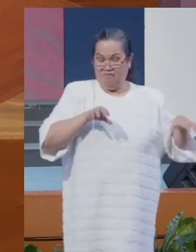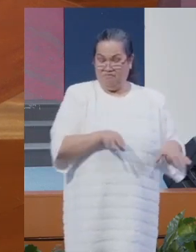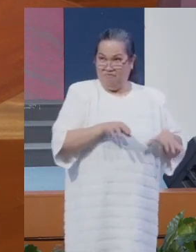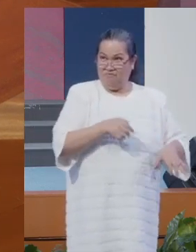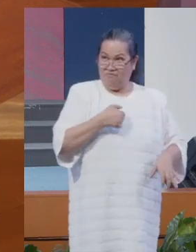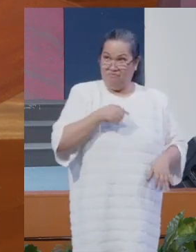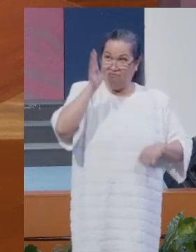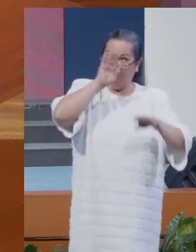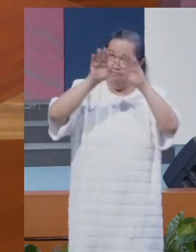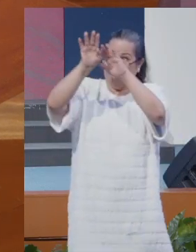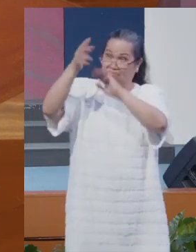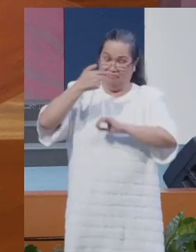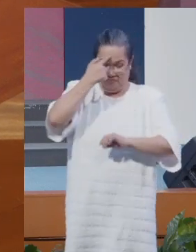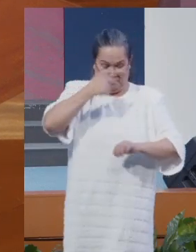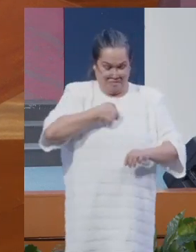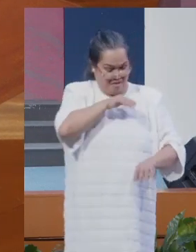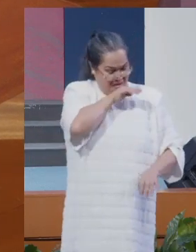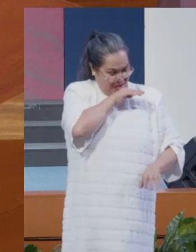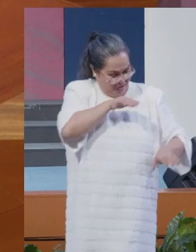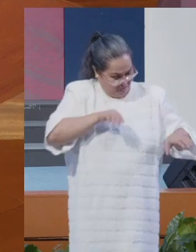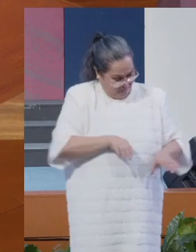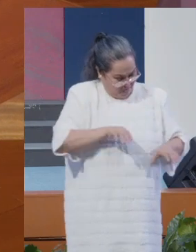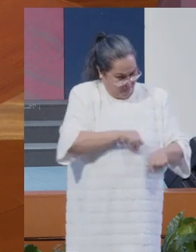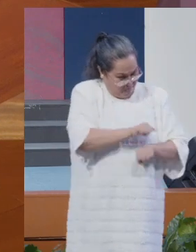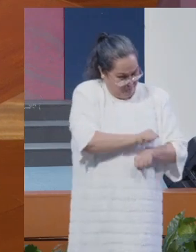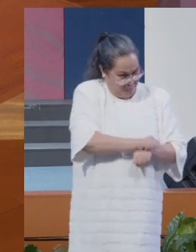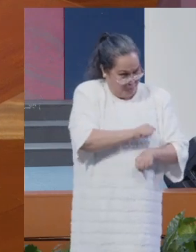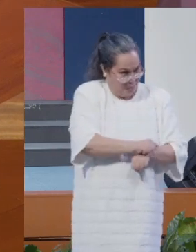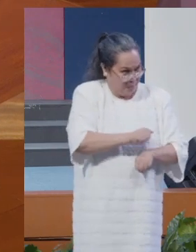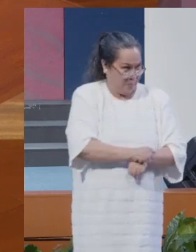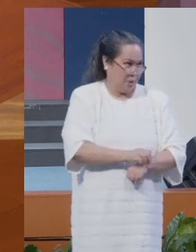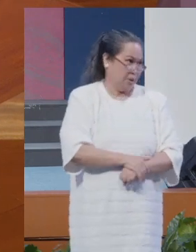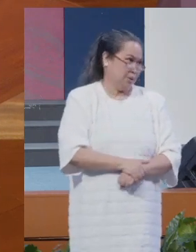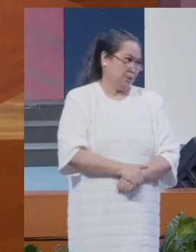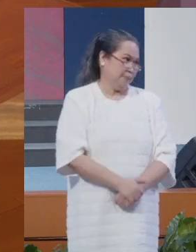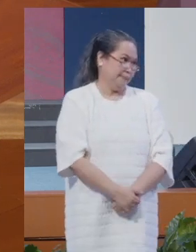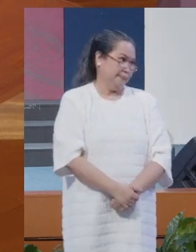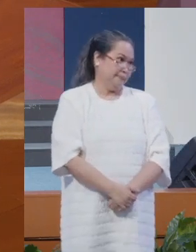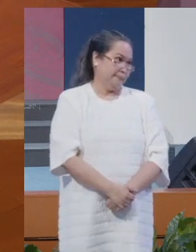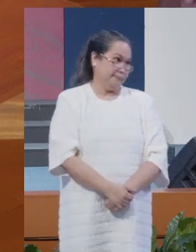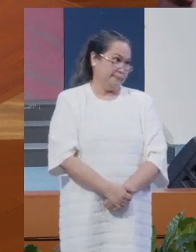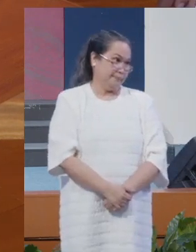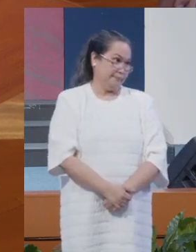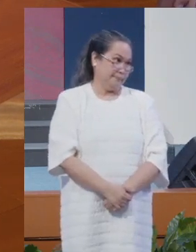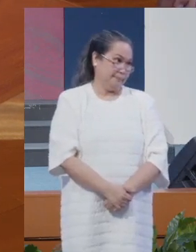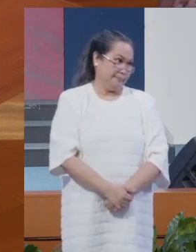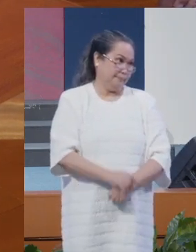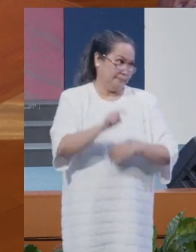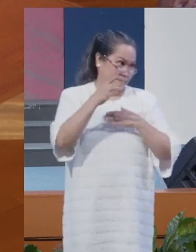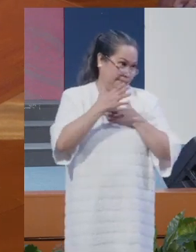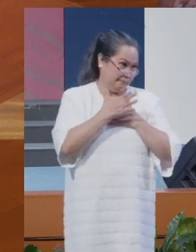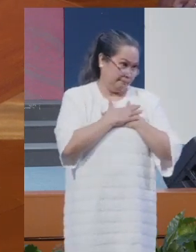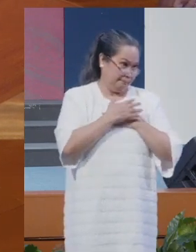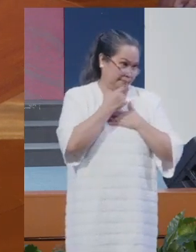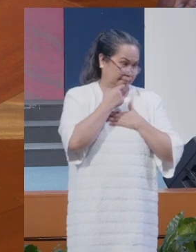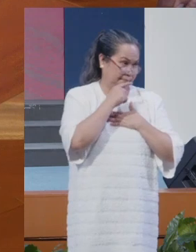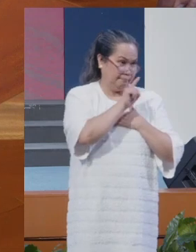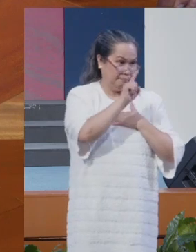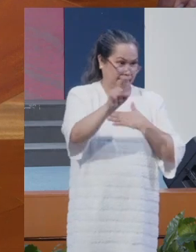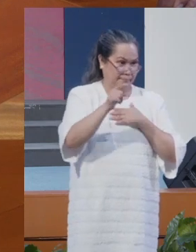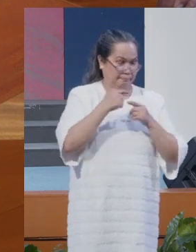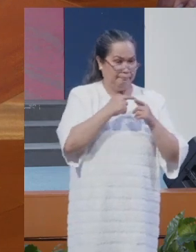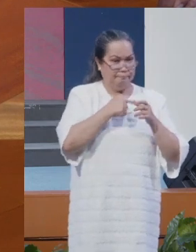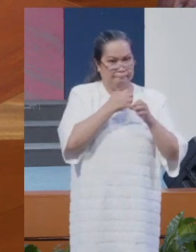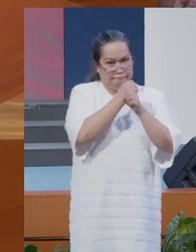ako na sa langit dahil sa aking sariling gawa. Kaya naman ginawa niyang ayon sa grasya at sa pamamagitan ng